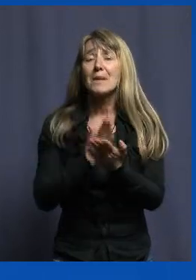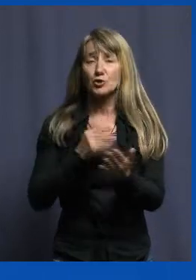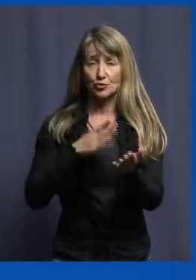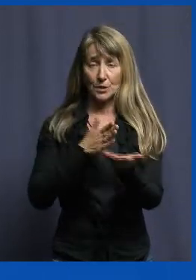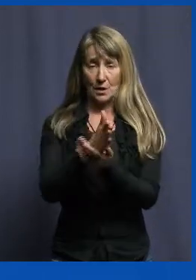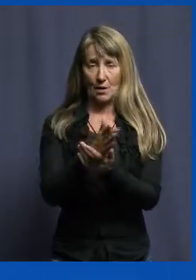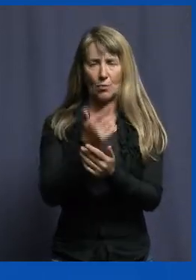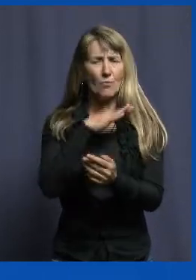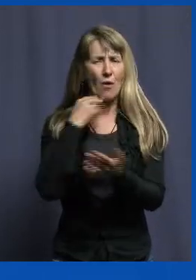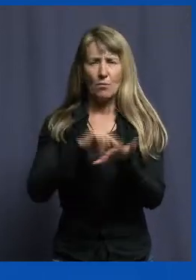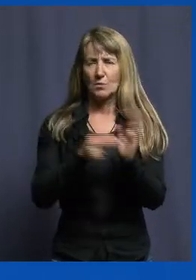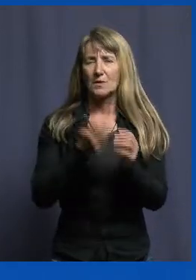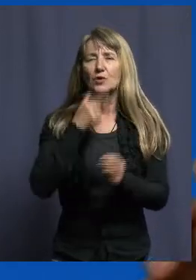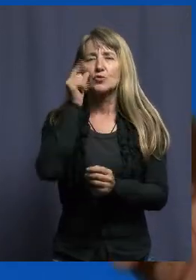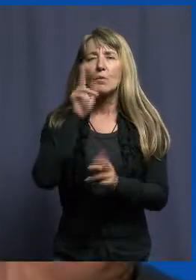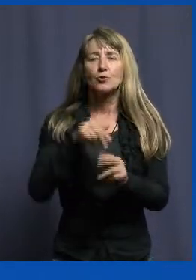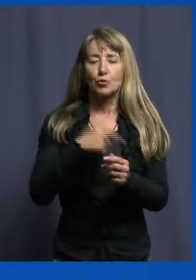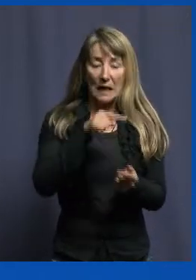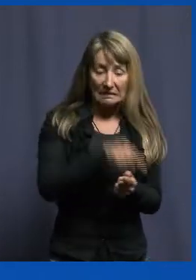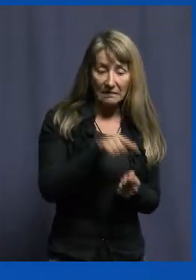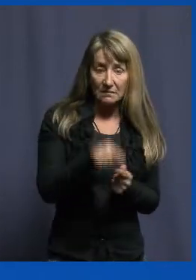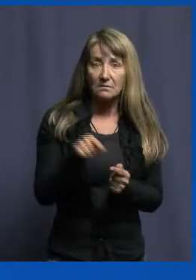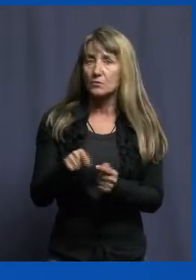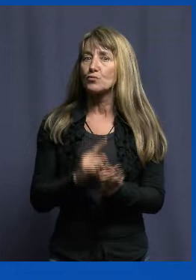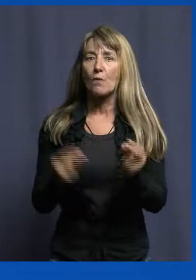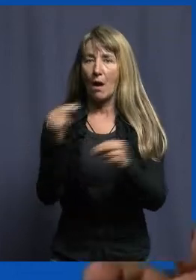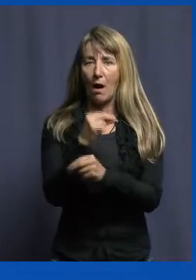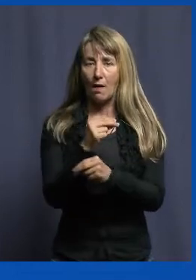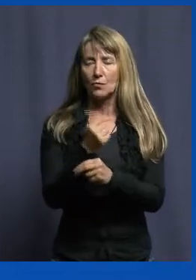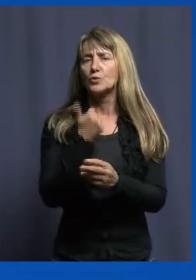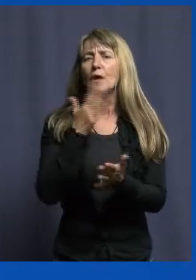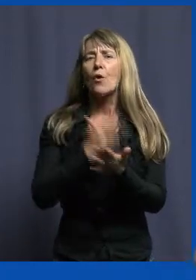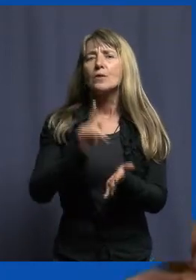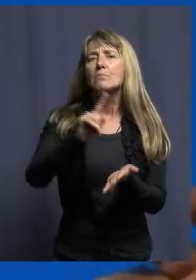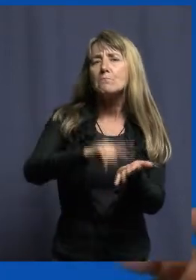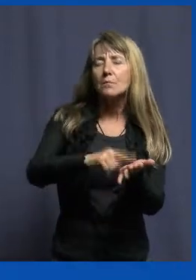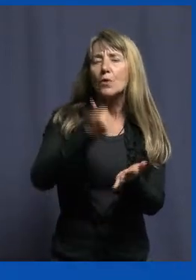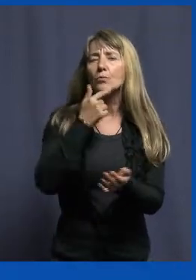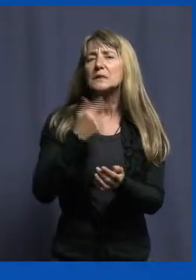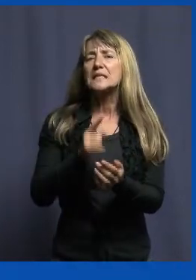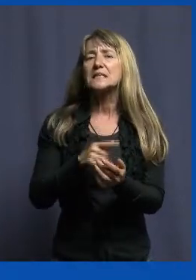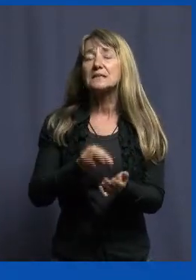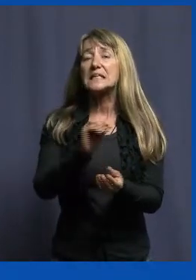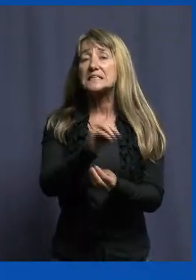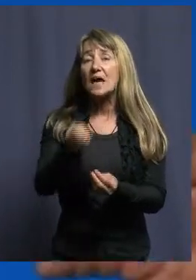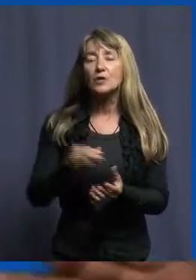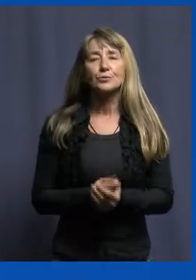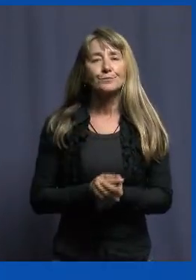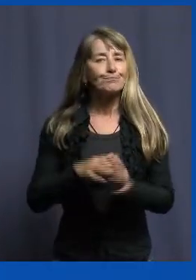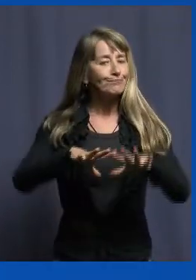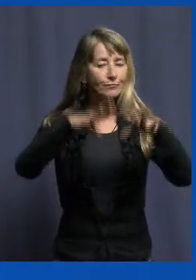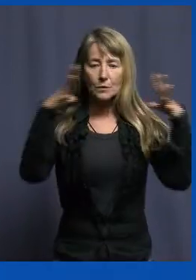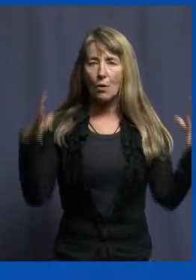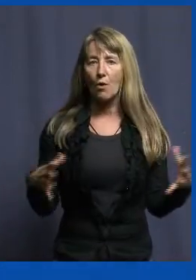je problema da teško čovjek može da kaže ti su najveći. Gde god pipnete, u koji god segment da zađete, ogromni